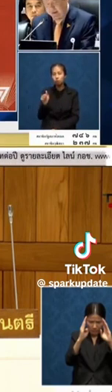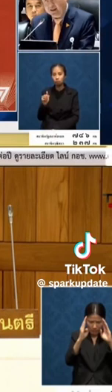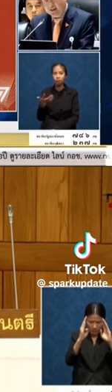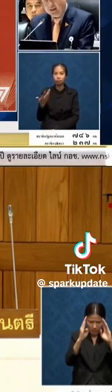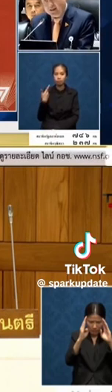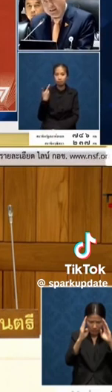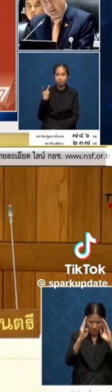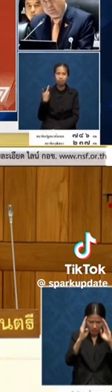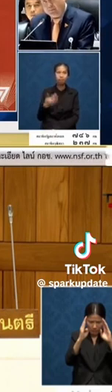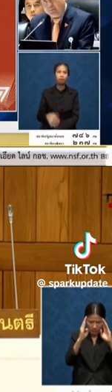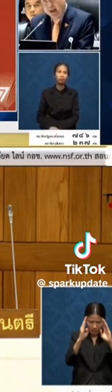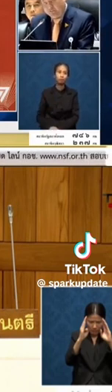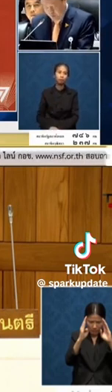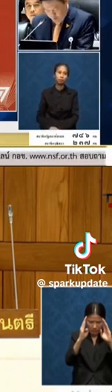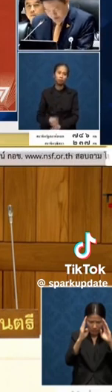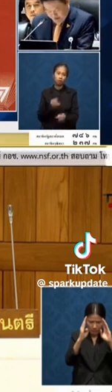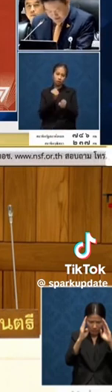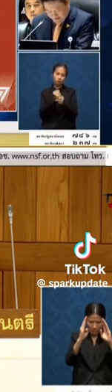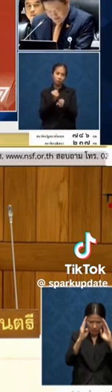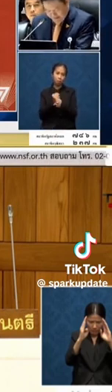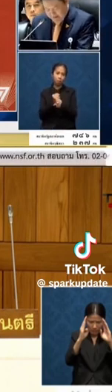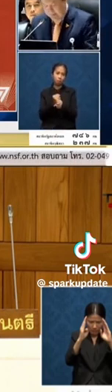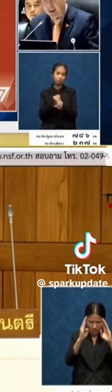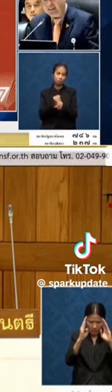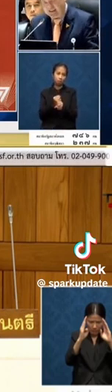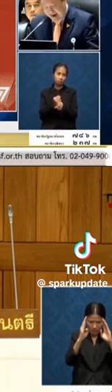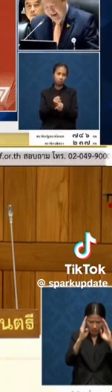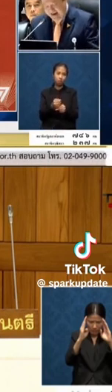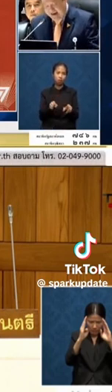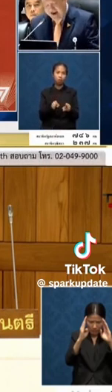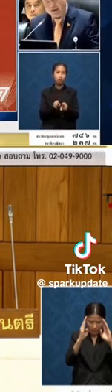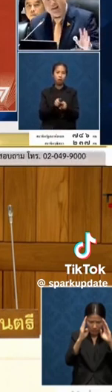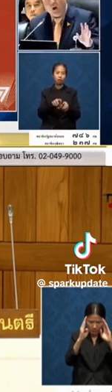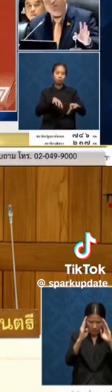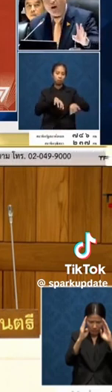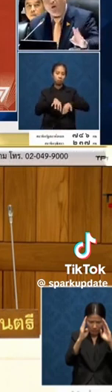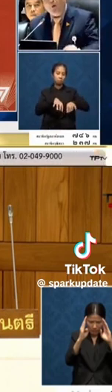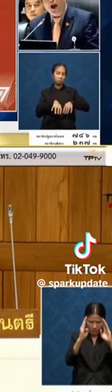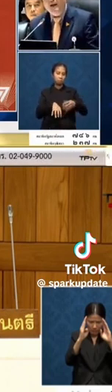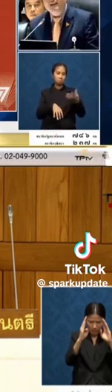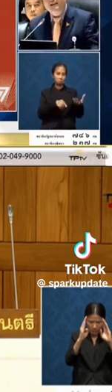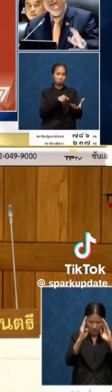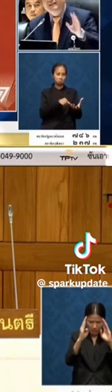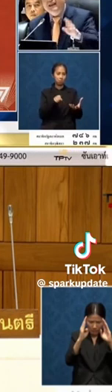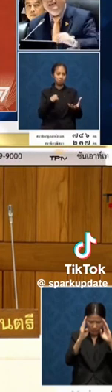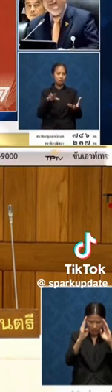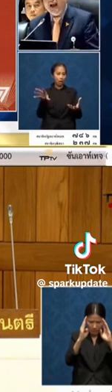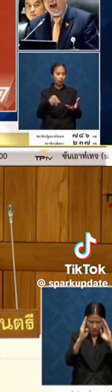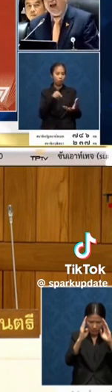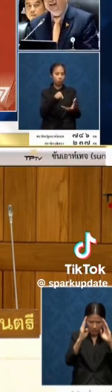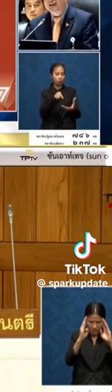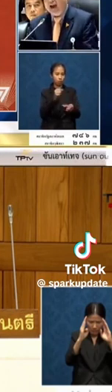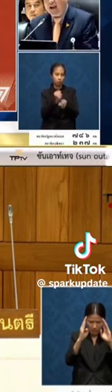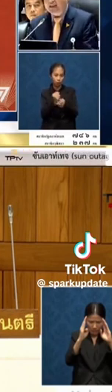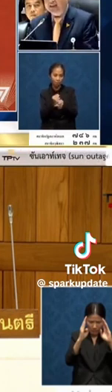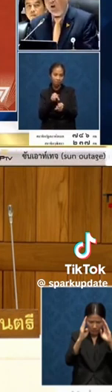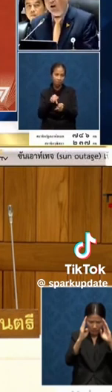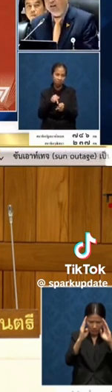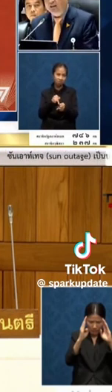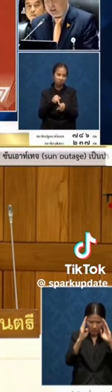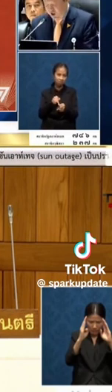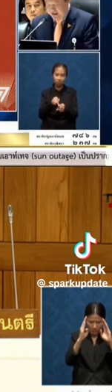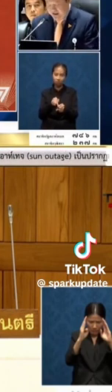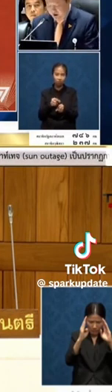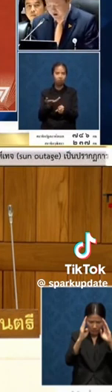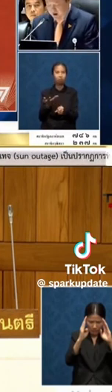การที่ทำโดยมีการเตรียมเค้กชิ้นใหญ่นะฮะล็อกเป้าเอาไว้เตะตัดขาฆ่าตัดตอน